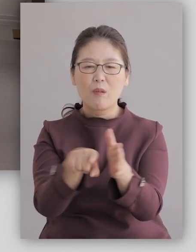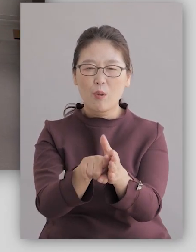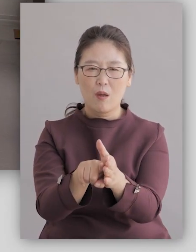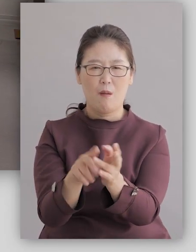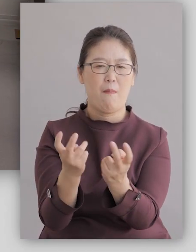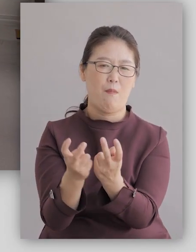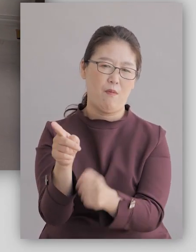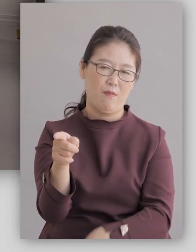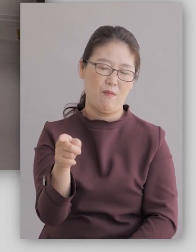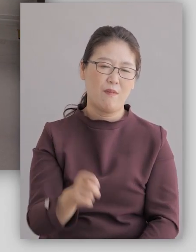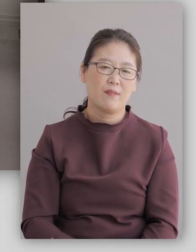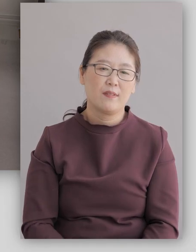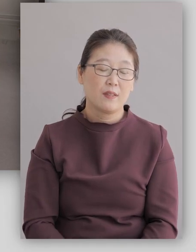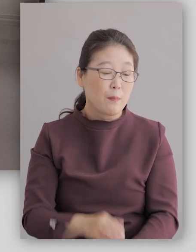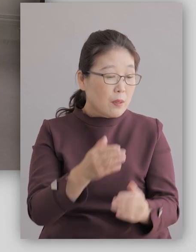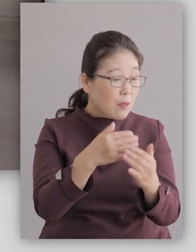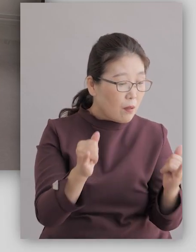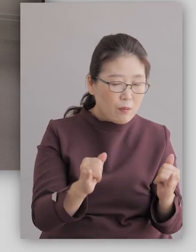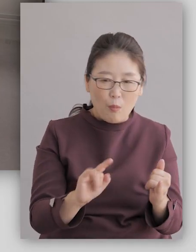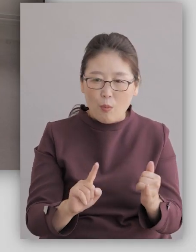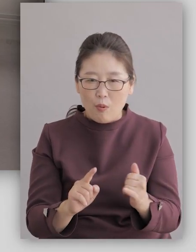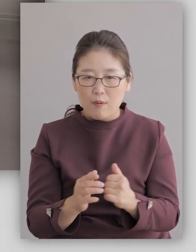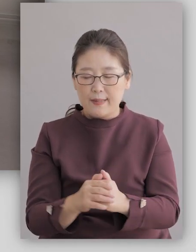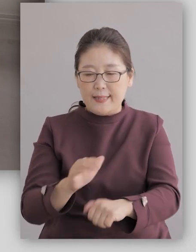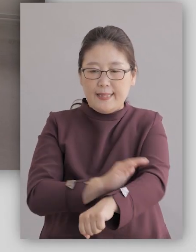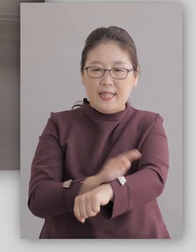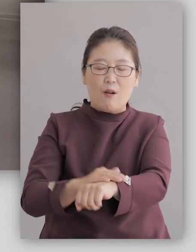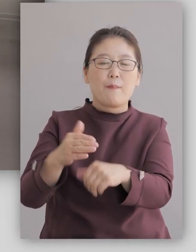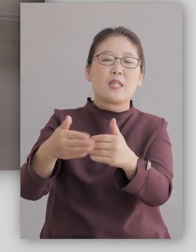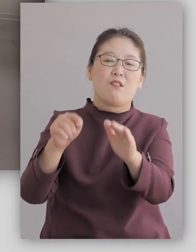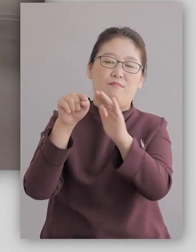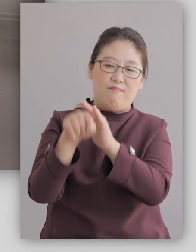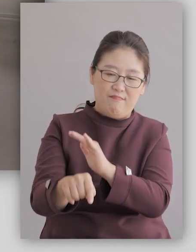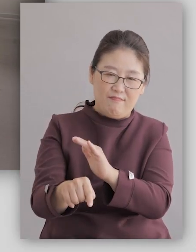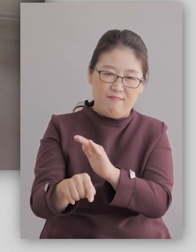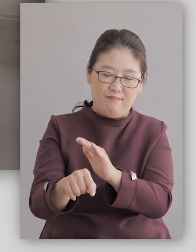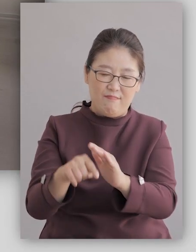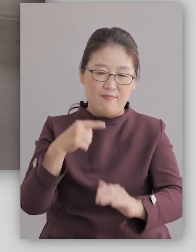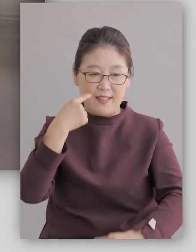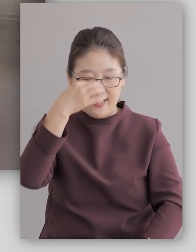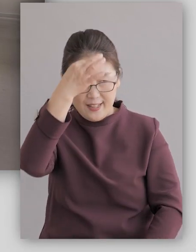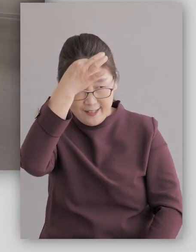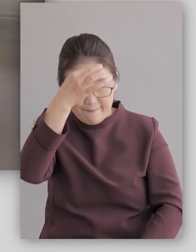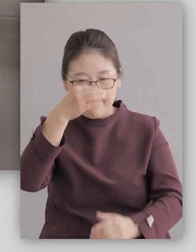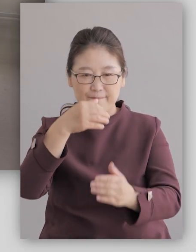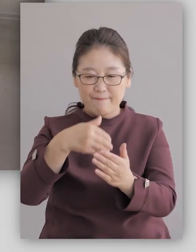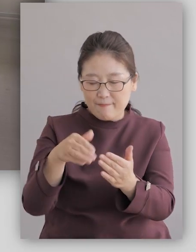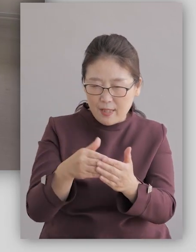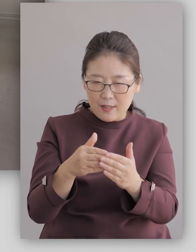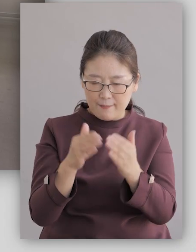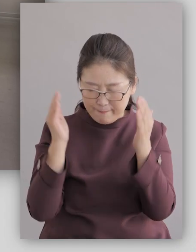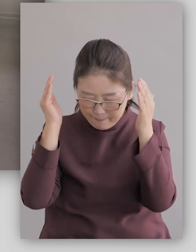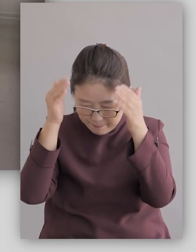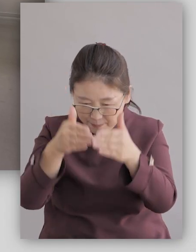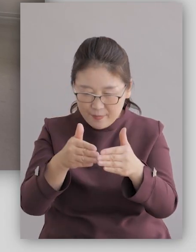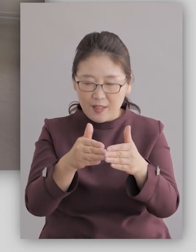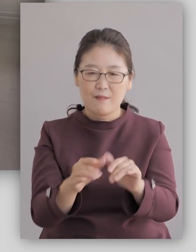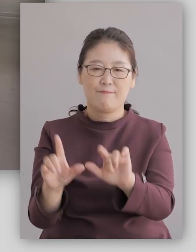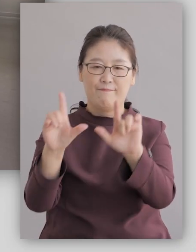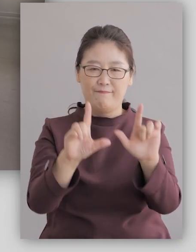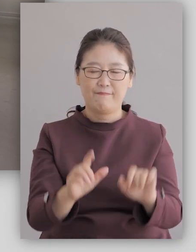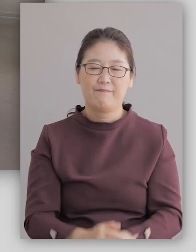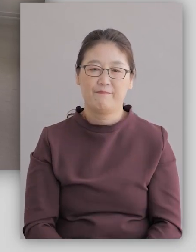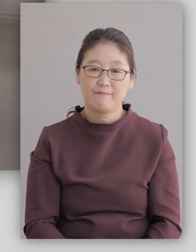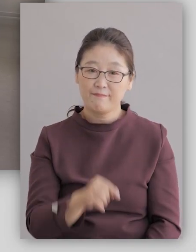됐고, 작가들은 작업실에 들어가면서 예술 창작에 몰입을 하게 되는데요. 그 부분을